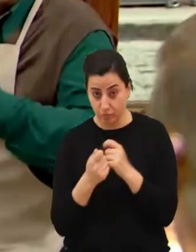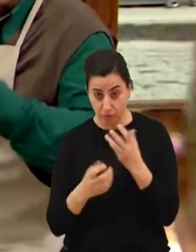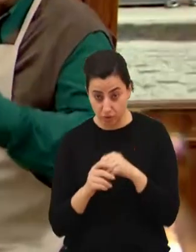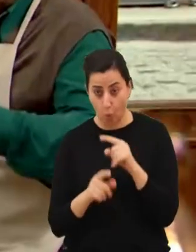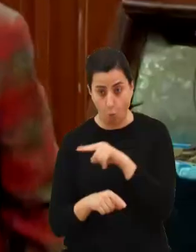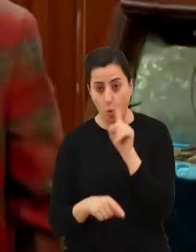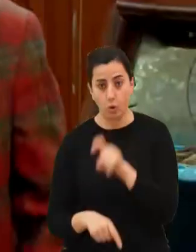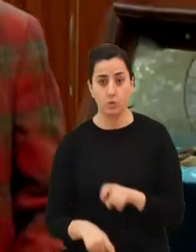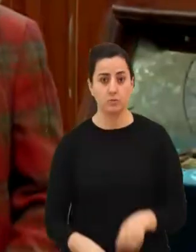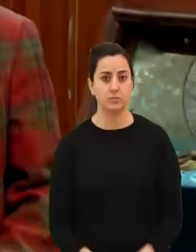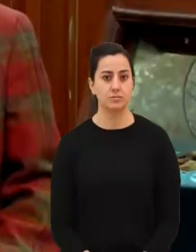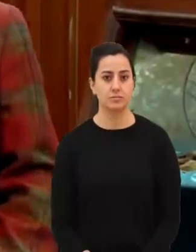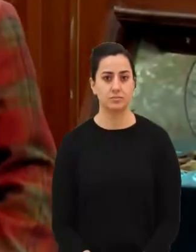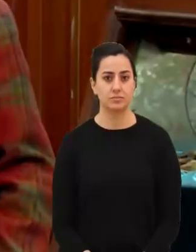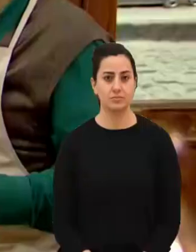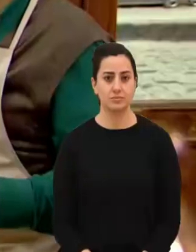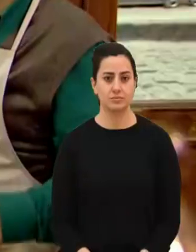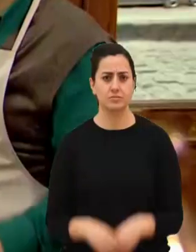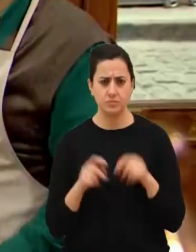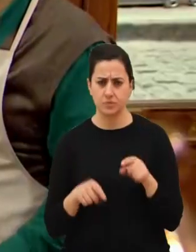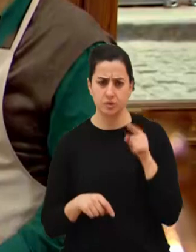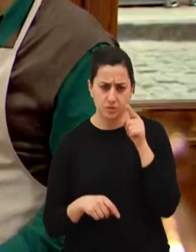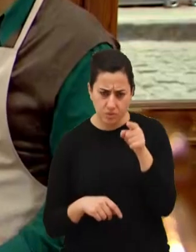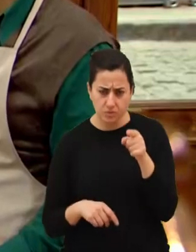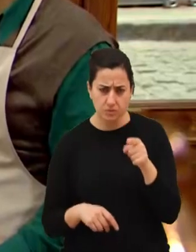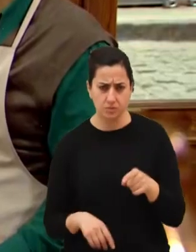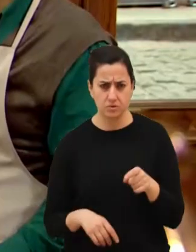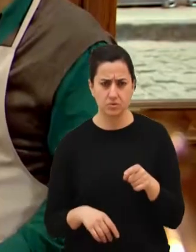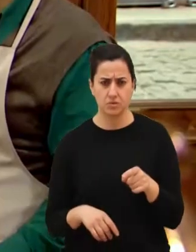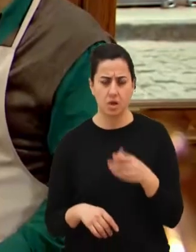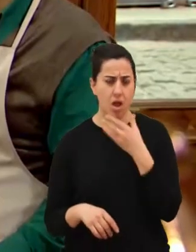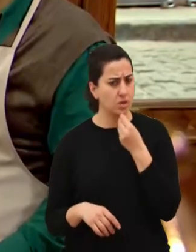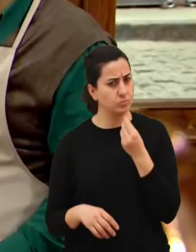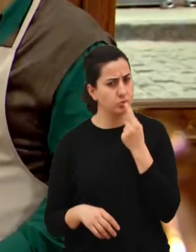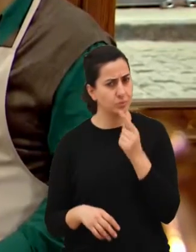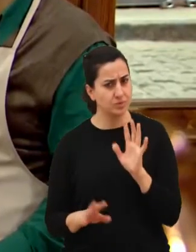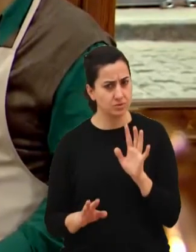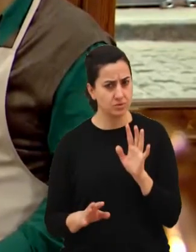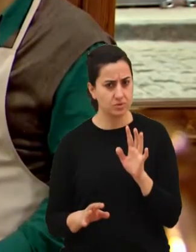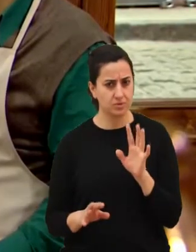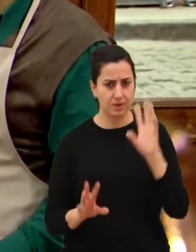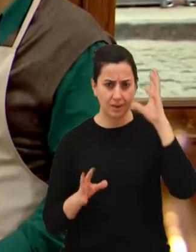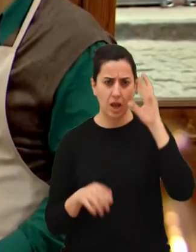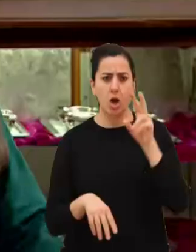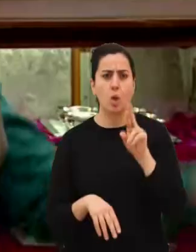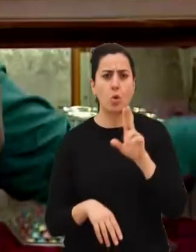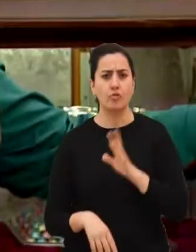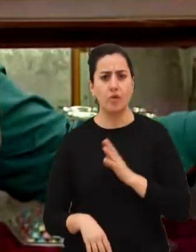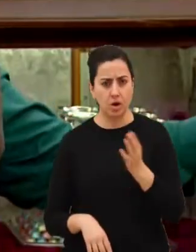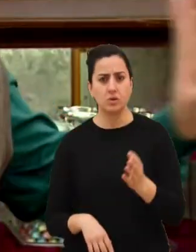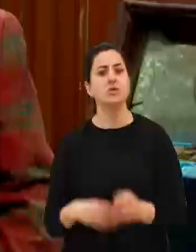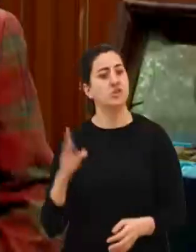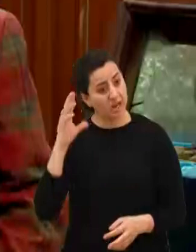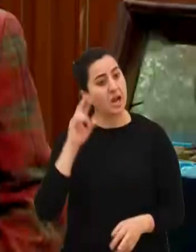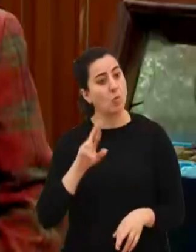şeyini soruyor. Ya senin şimdi ayıptır söylemesi deli raporu yok muydu ya? Evet